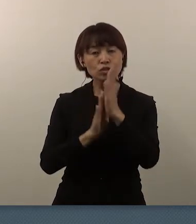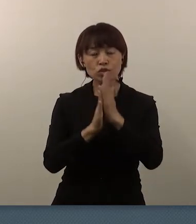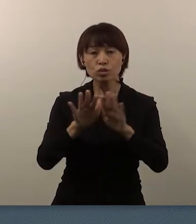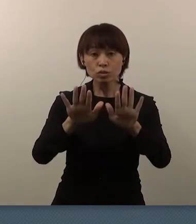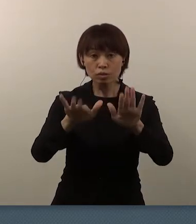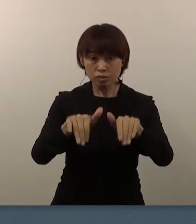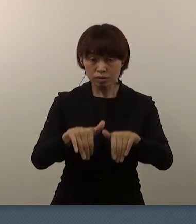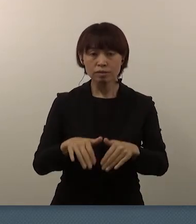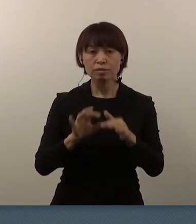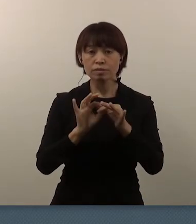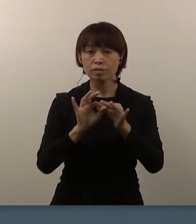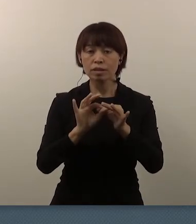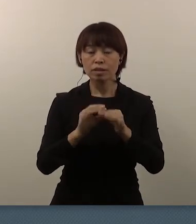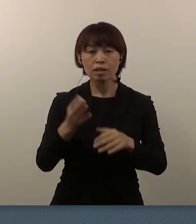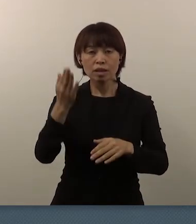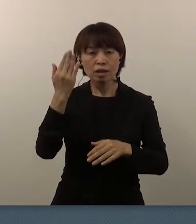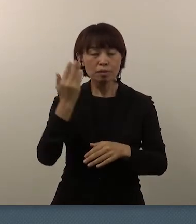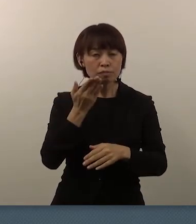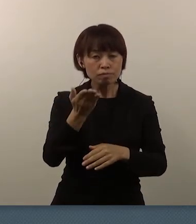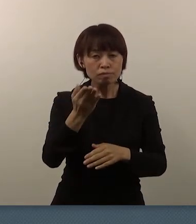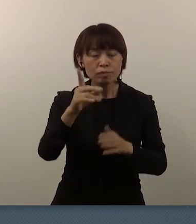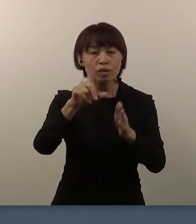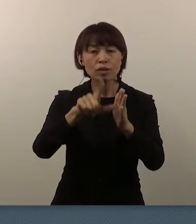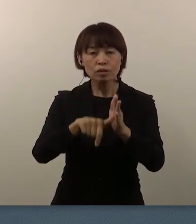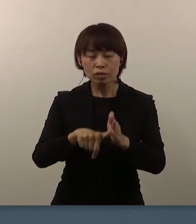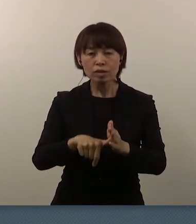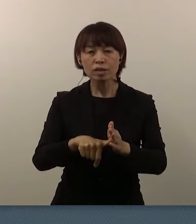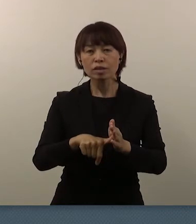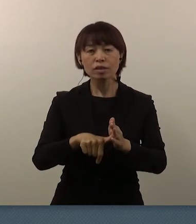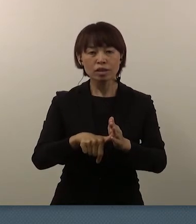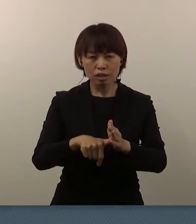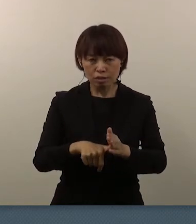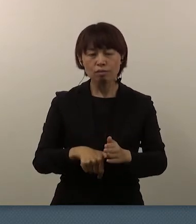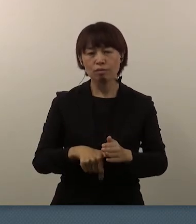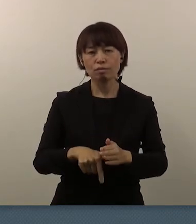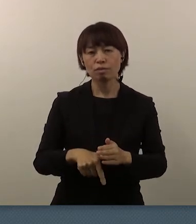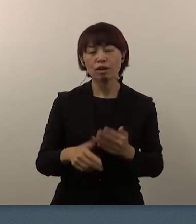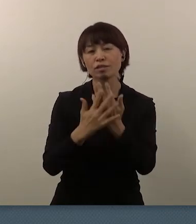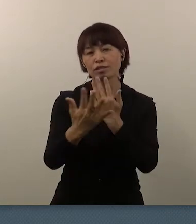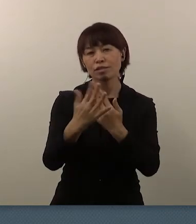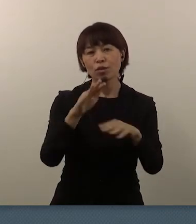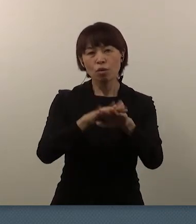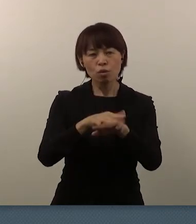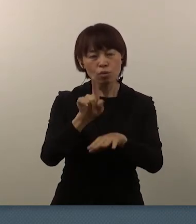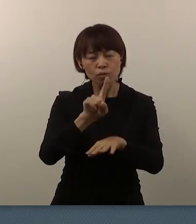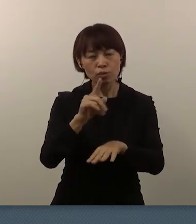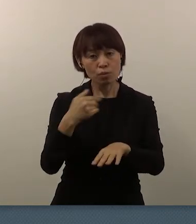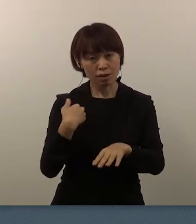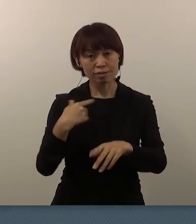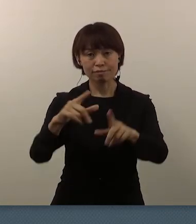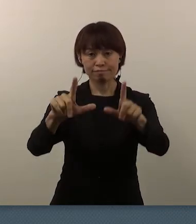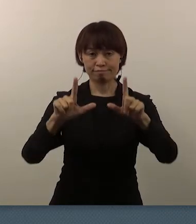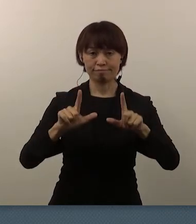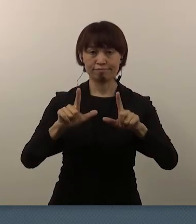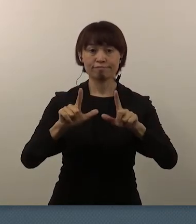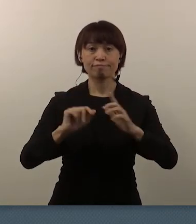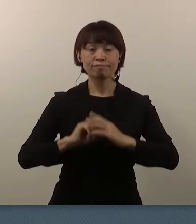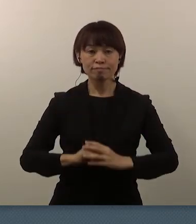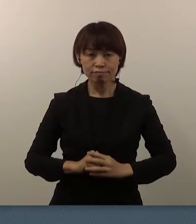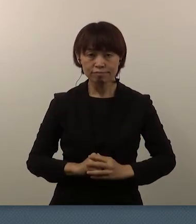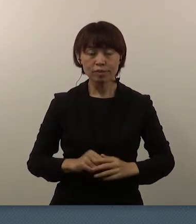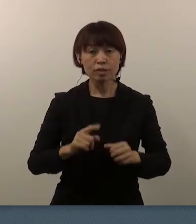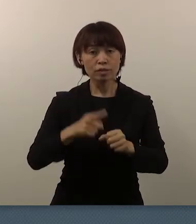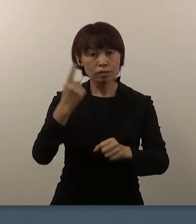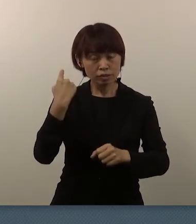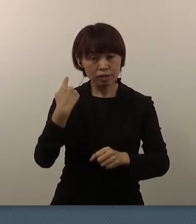見でお伺いしたときには、まあ、どのような形になるかわからないというお話でしたけれども、その去年はその各それぞれの被害者